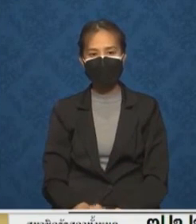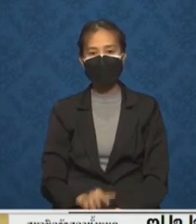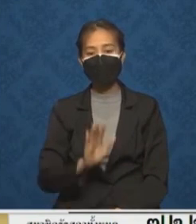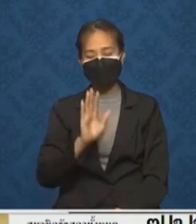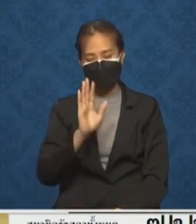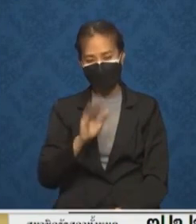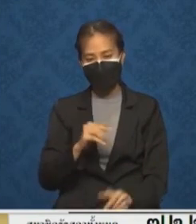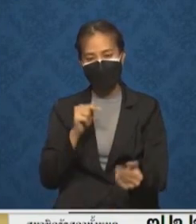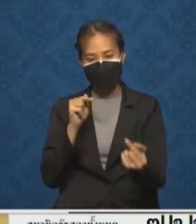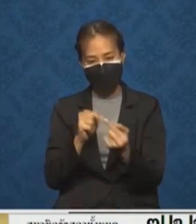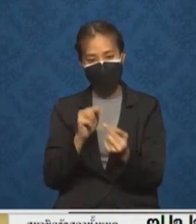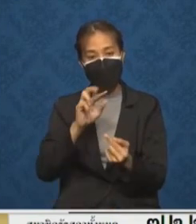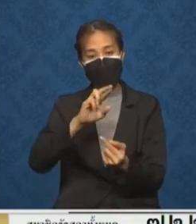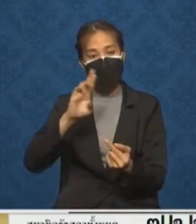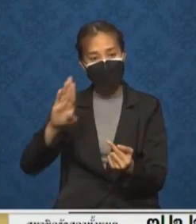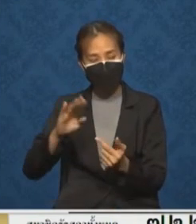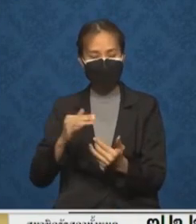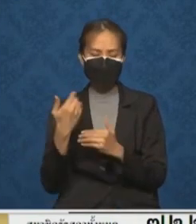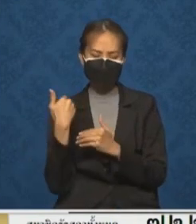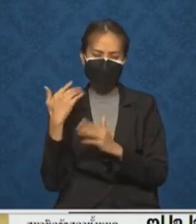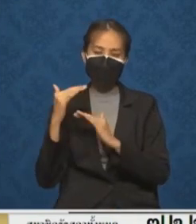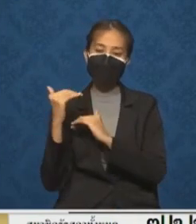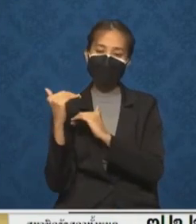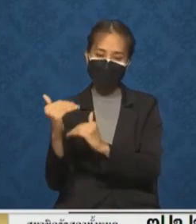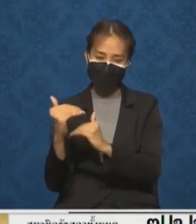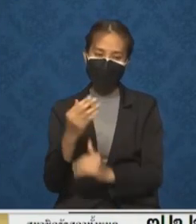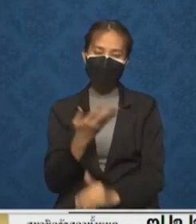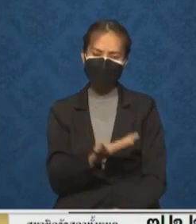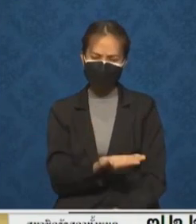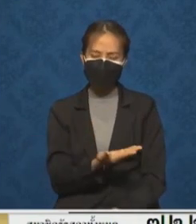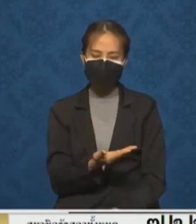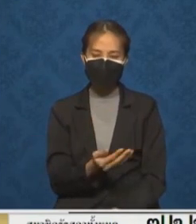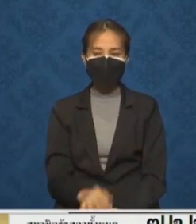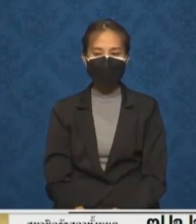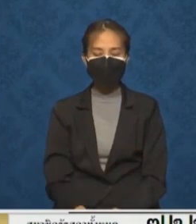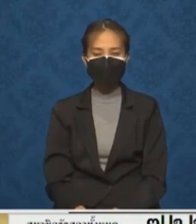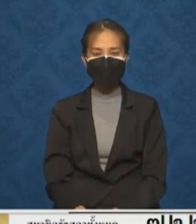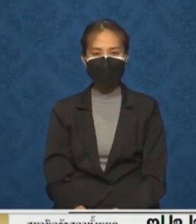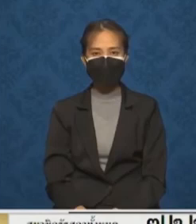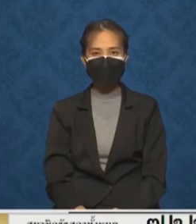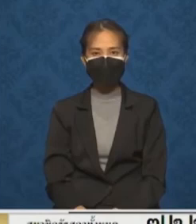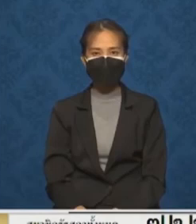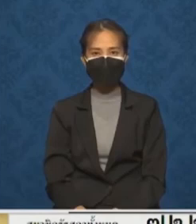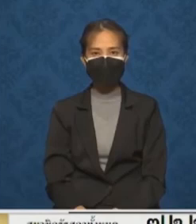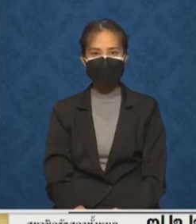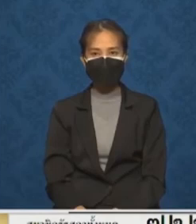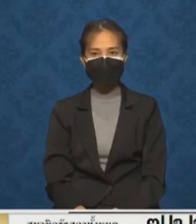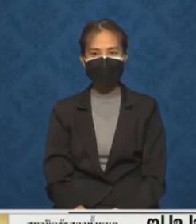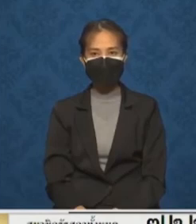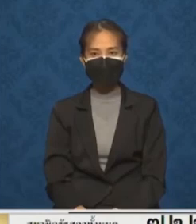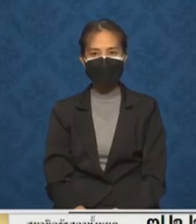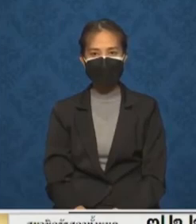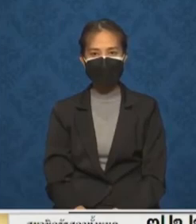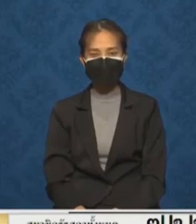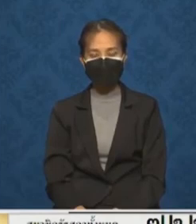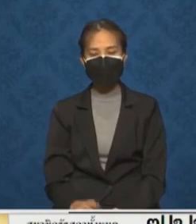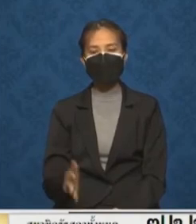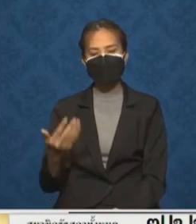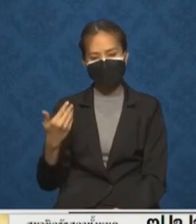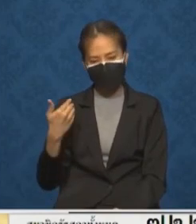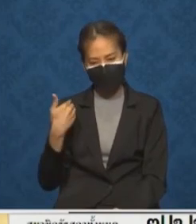ใต้ระบบที่กำหนดกันขึ้นไว้ในทำนองที่ว่านี้นอกเหนือจากการ